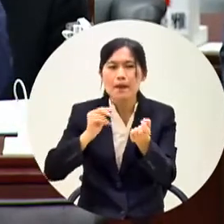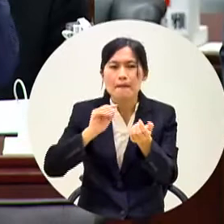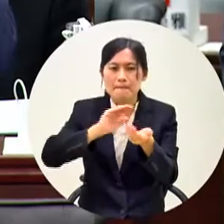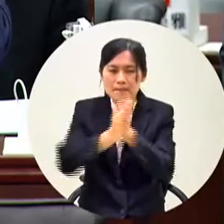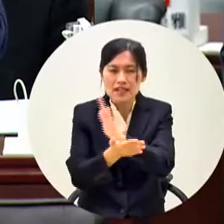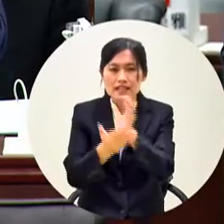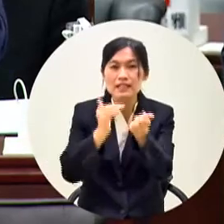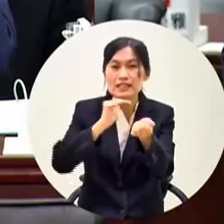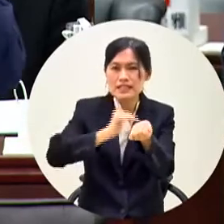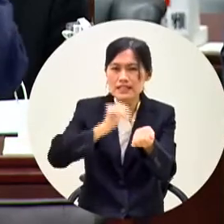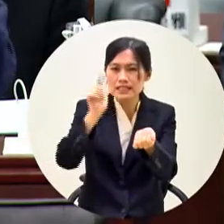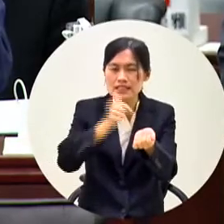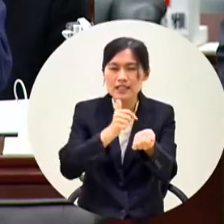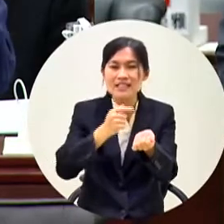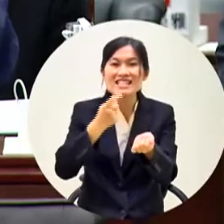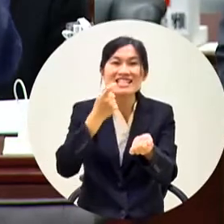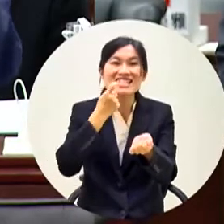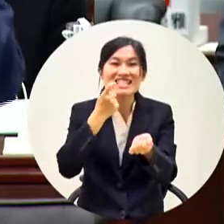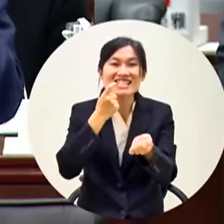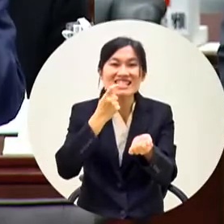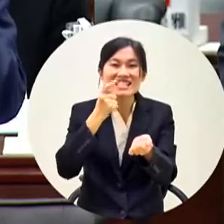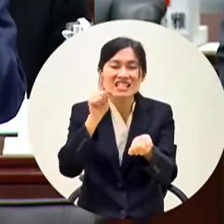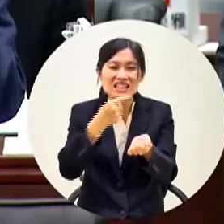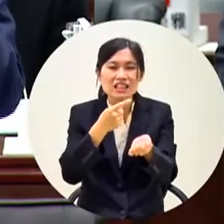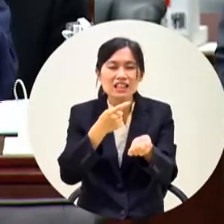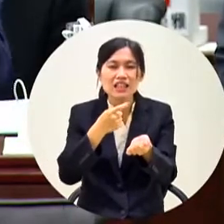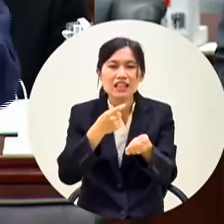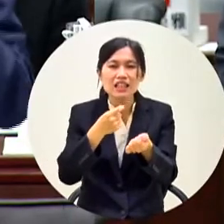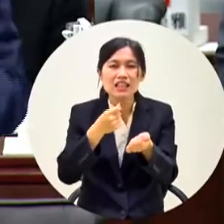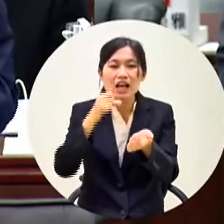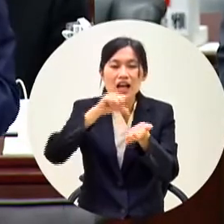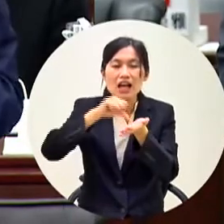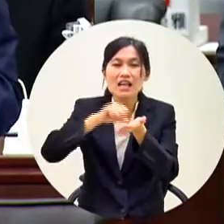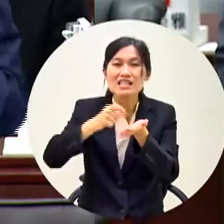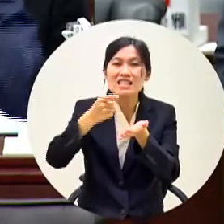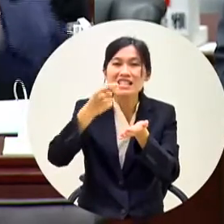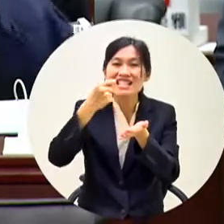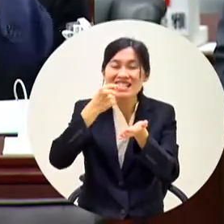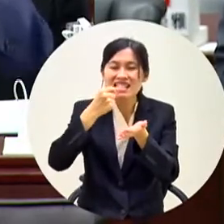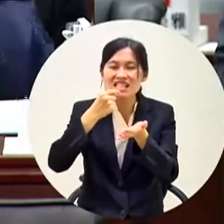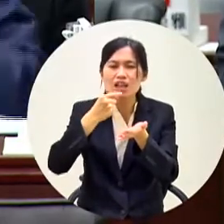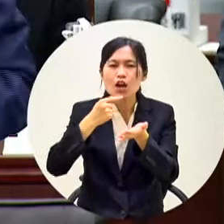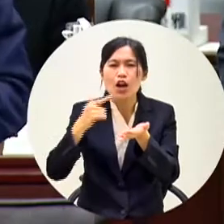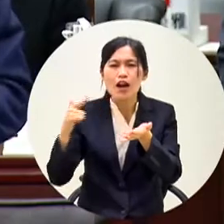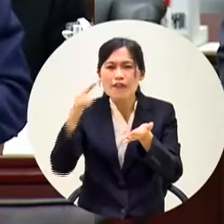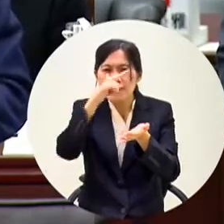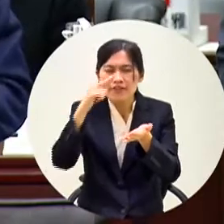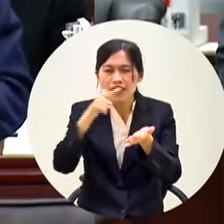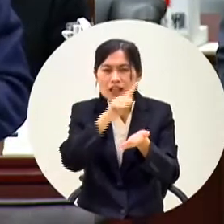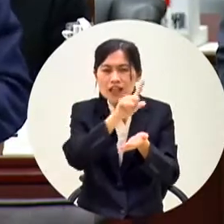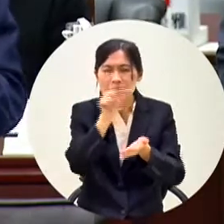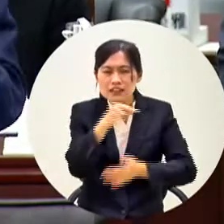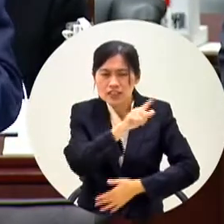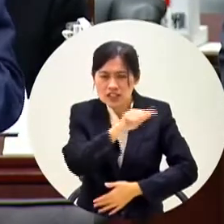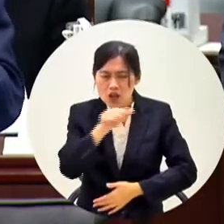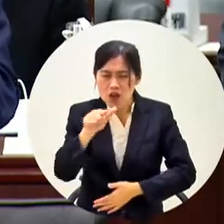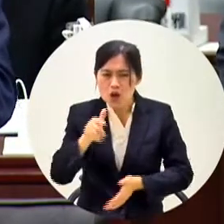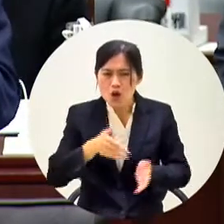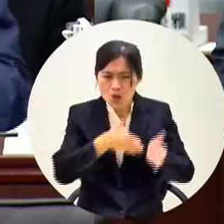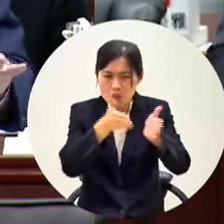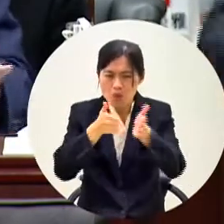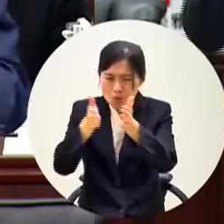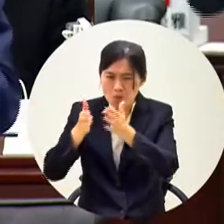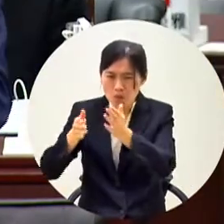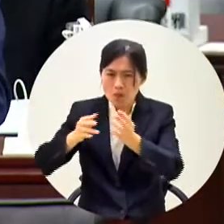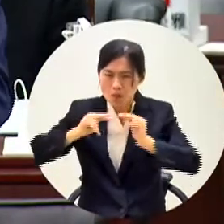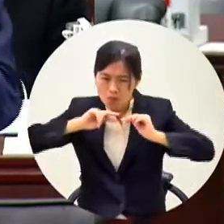譬如说牙材啦，这个植牙啦等等，或者航太材料啊，你还是要往这个方向转型啊，所以转列咱